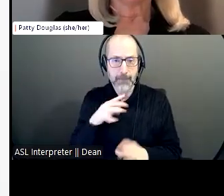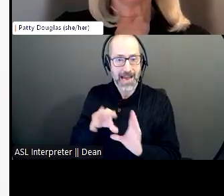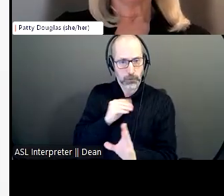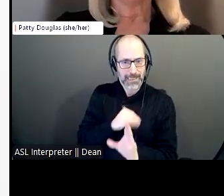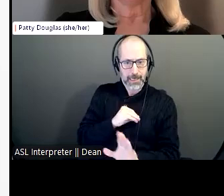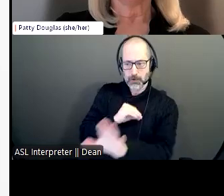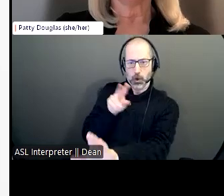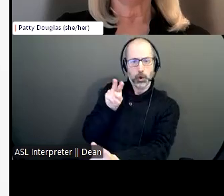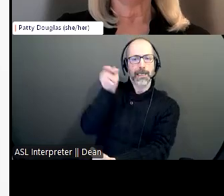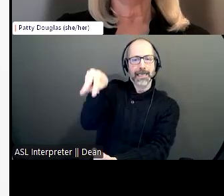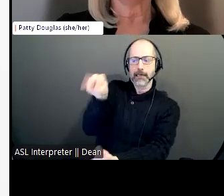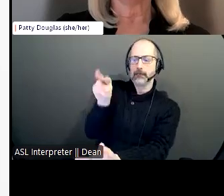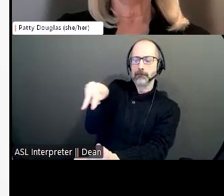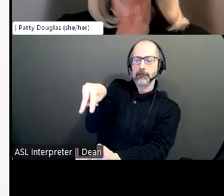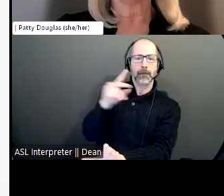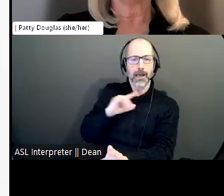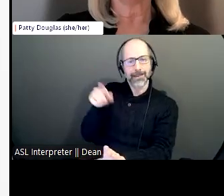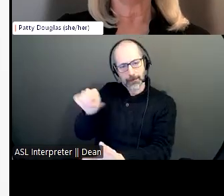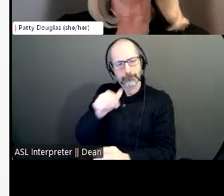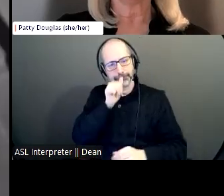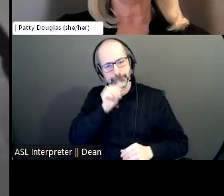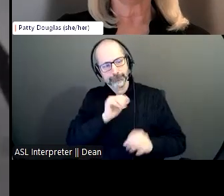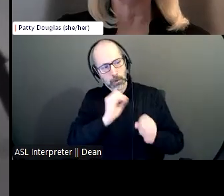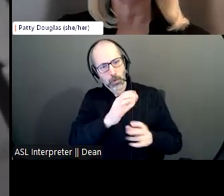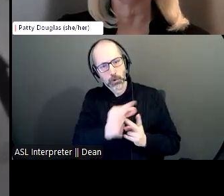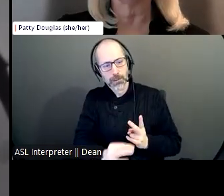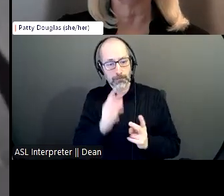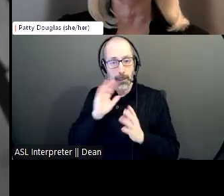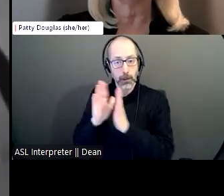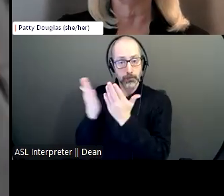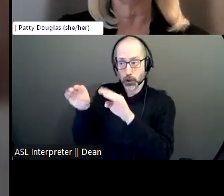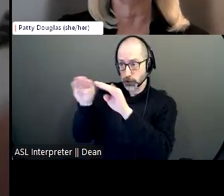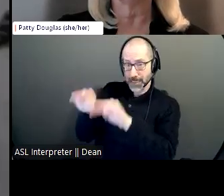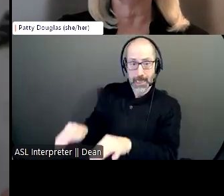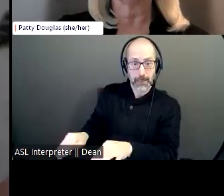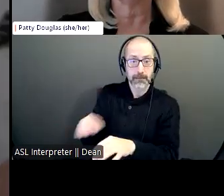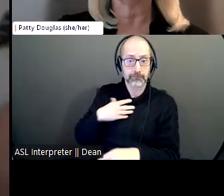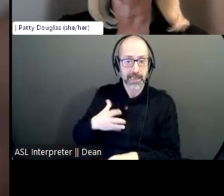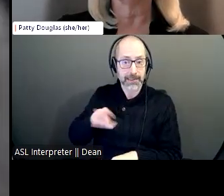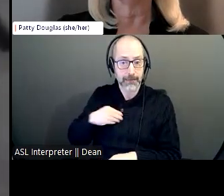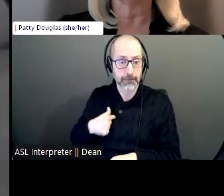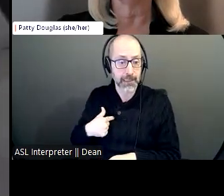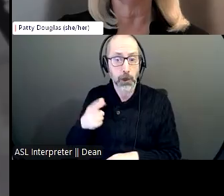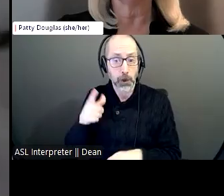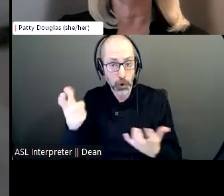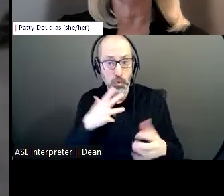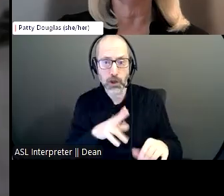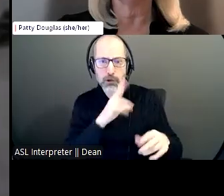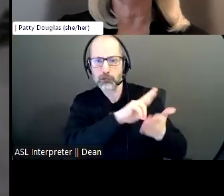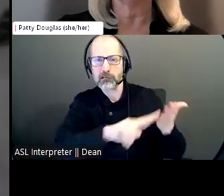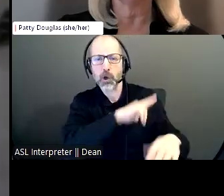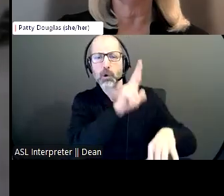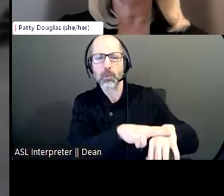suis toujours à l'extérieur, je garde vers l'intérieur, toléré parce que les gens n'ont pas le choix, mais accepté par les